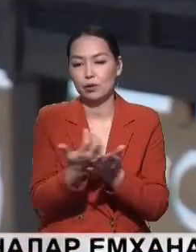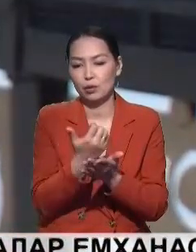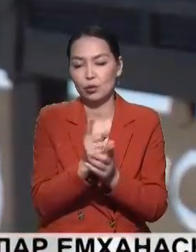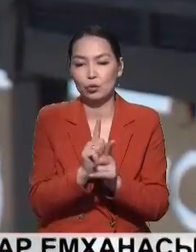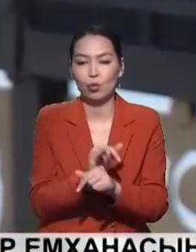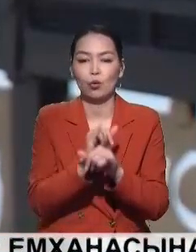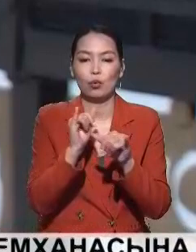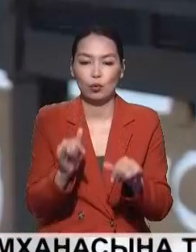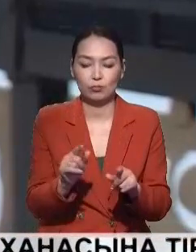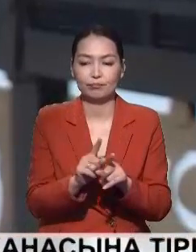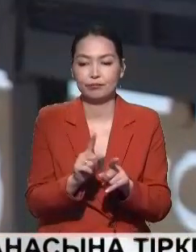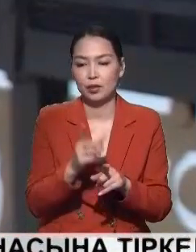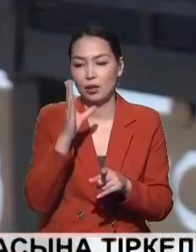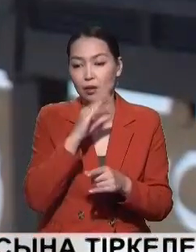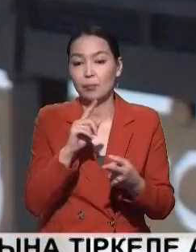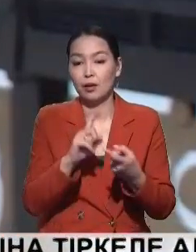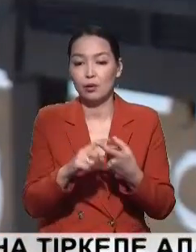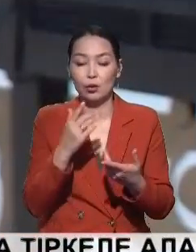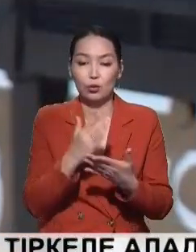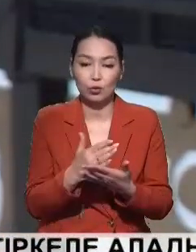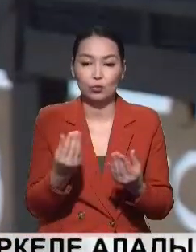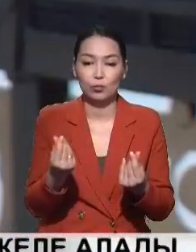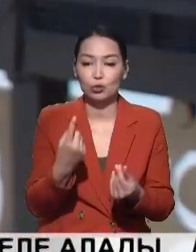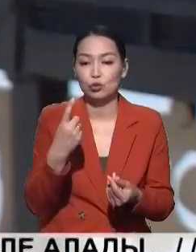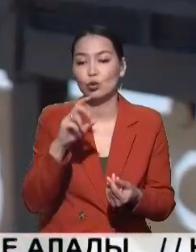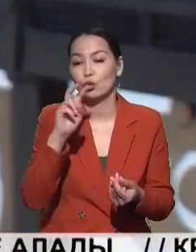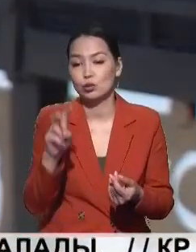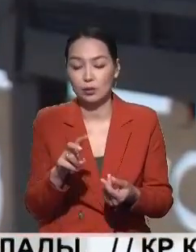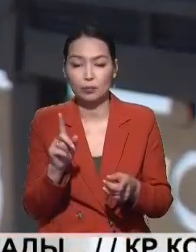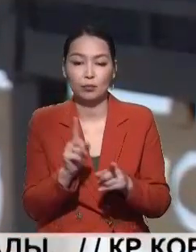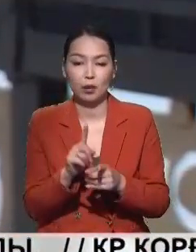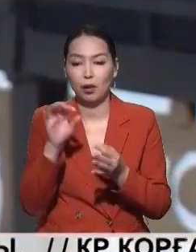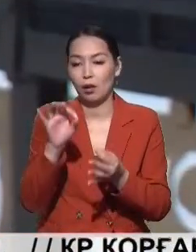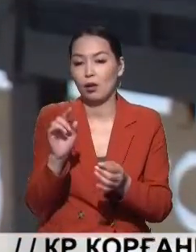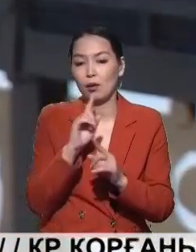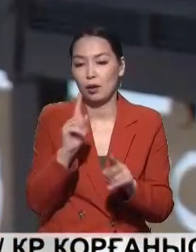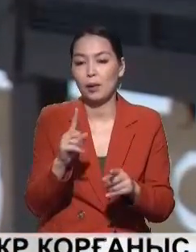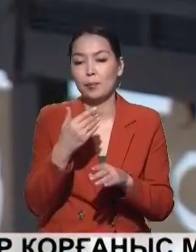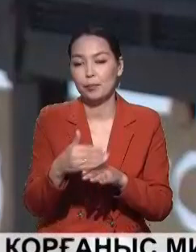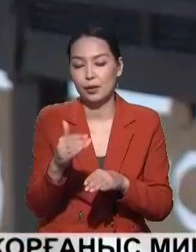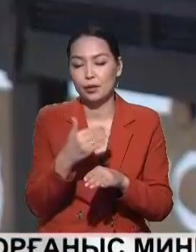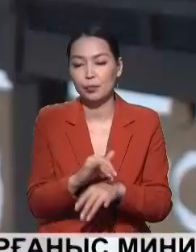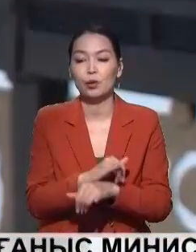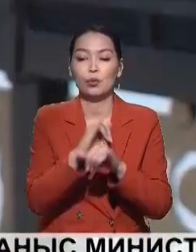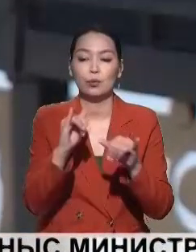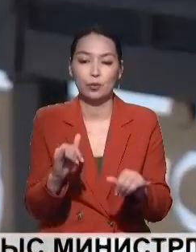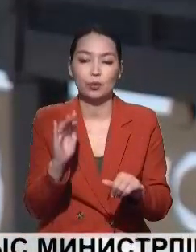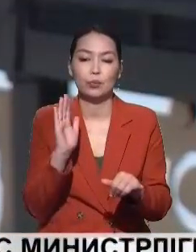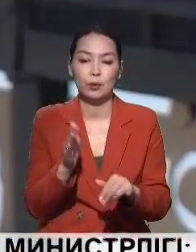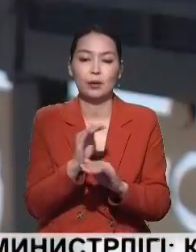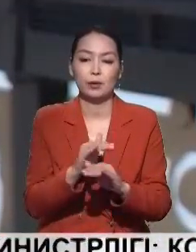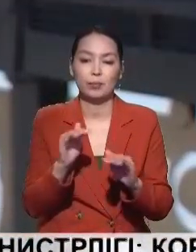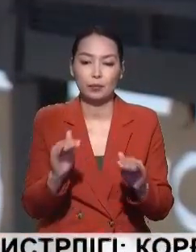байланысты ұлғаяды. Яғни шоттағы 100 доллар құр жатпайды, біртіндеп көбейе береді. Яғни